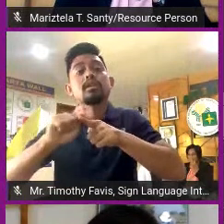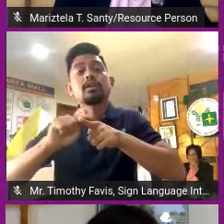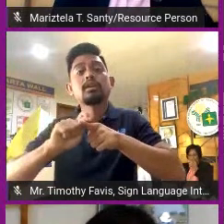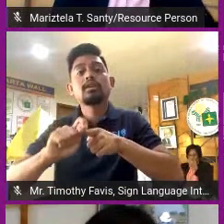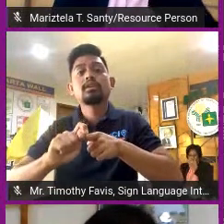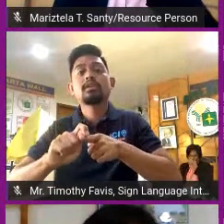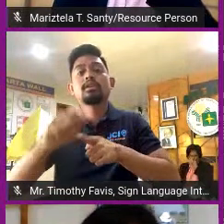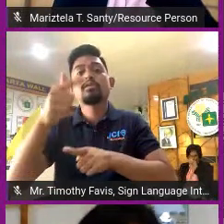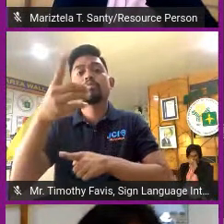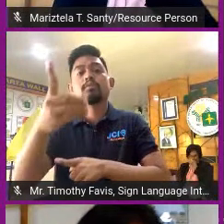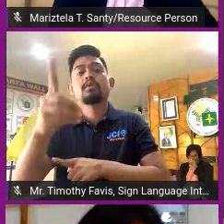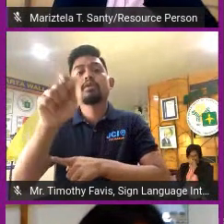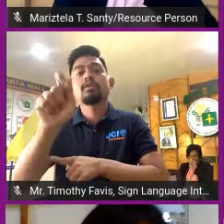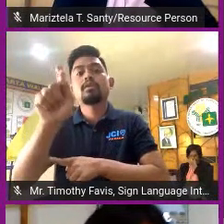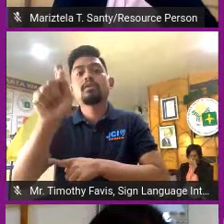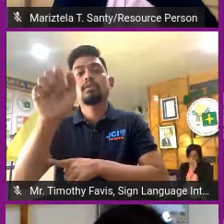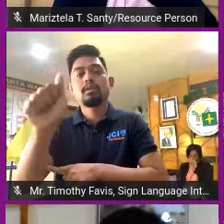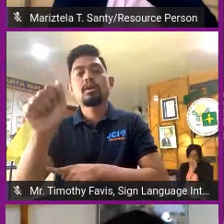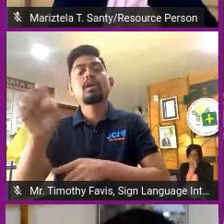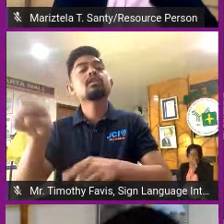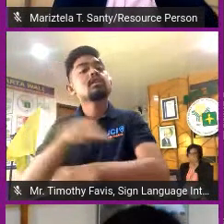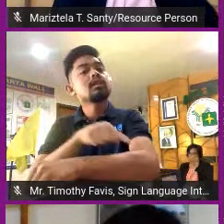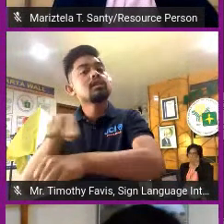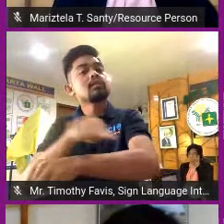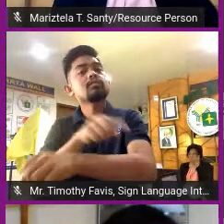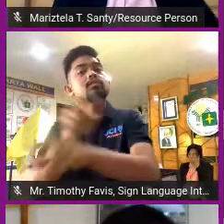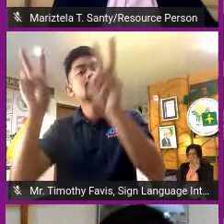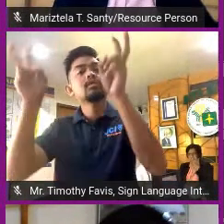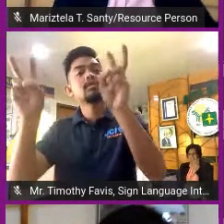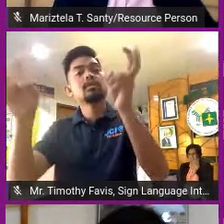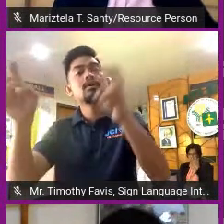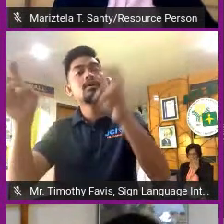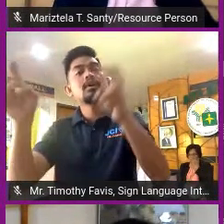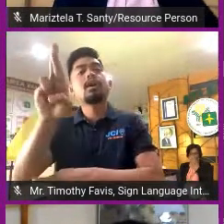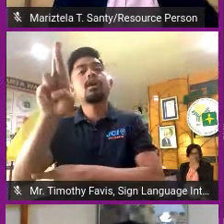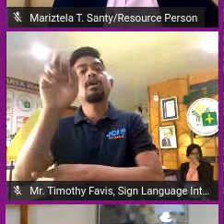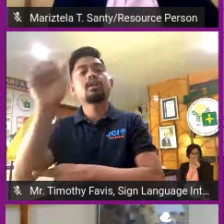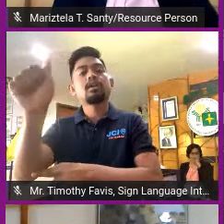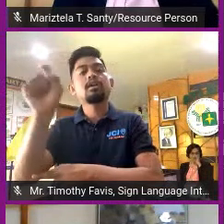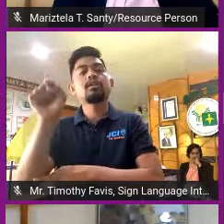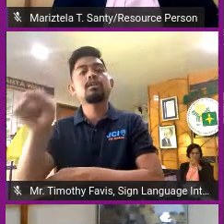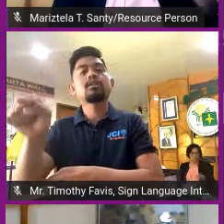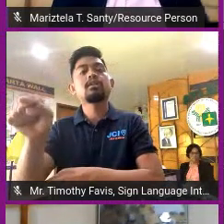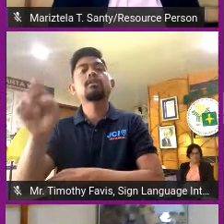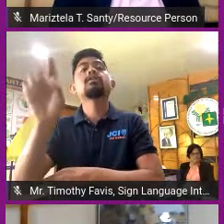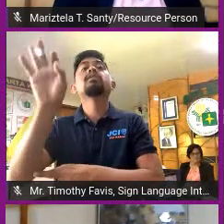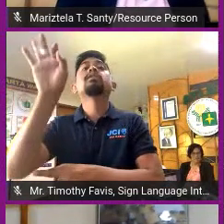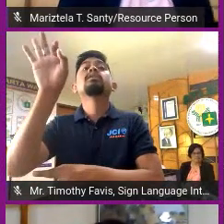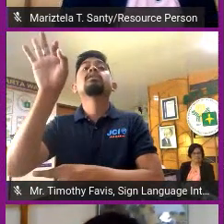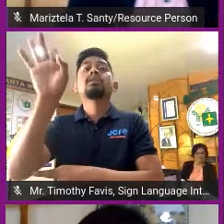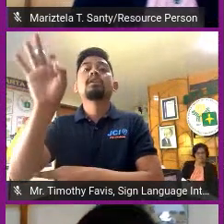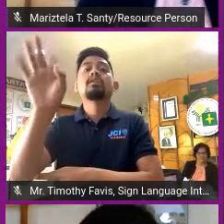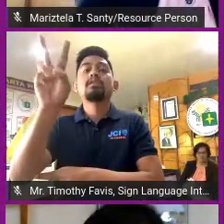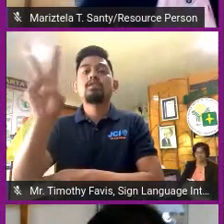database and special topic on Republic Act 9262 or